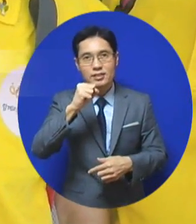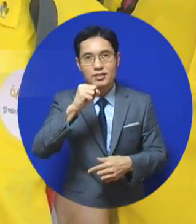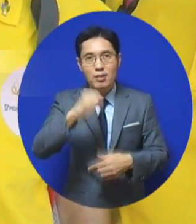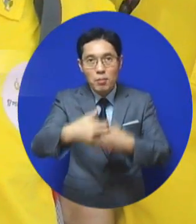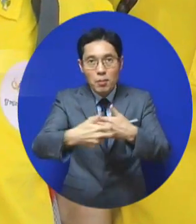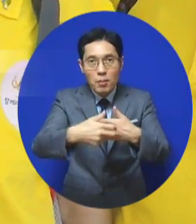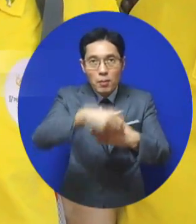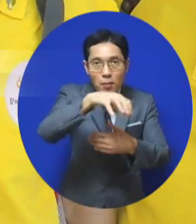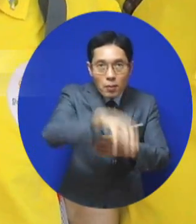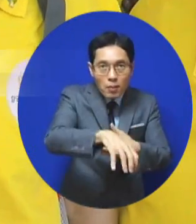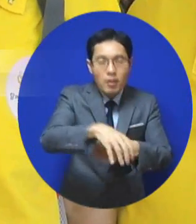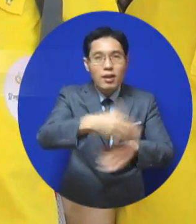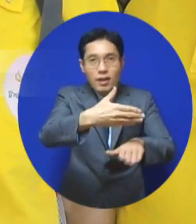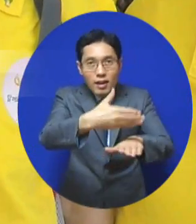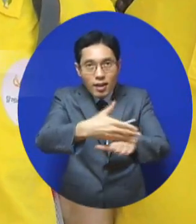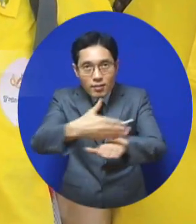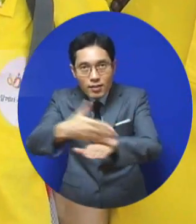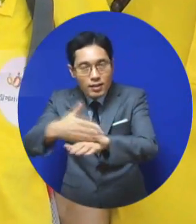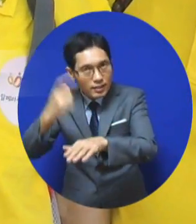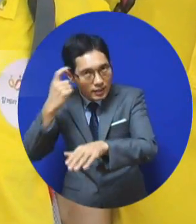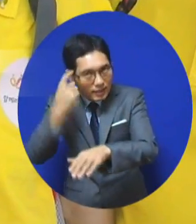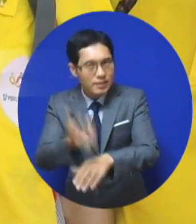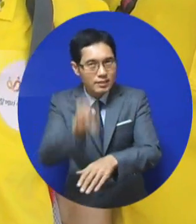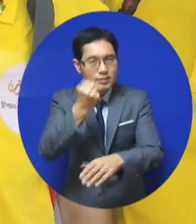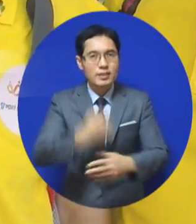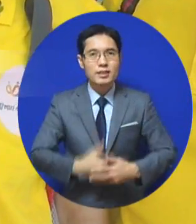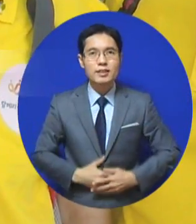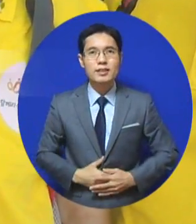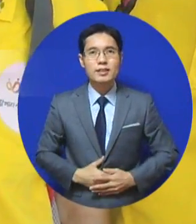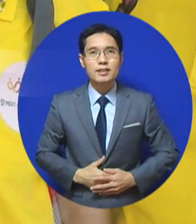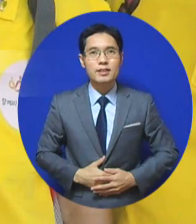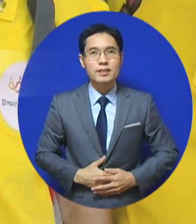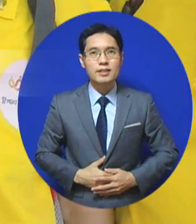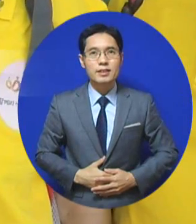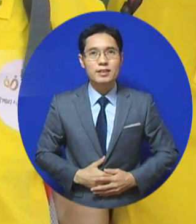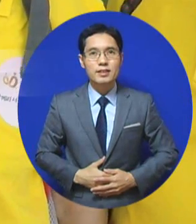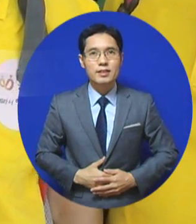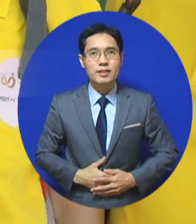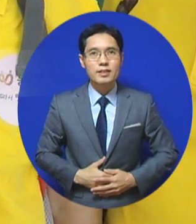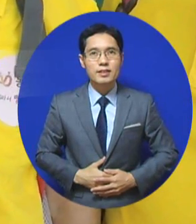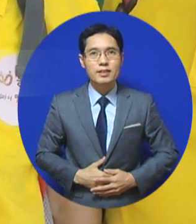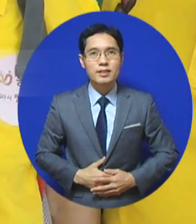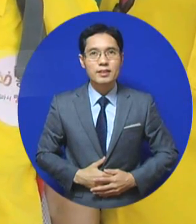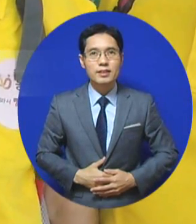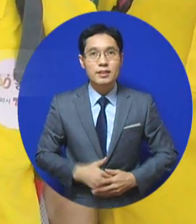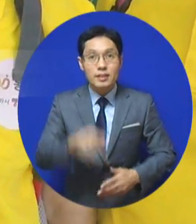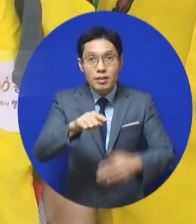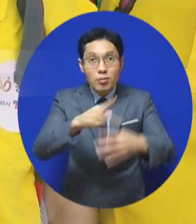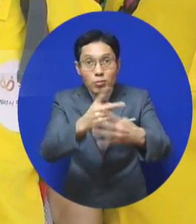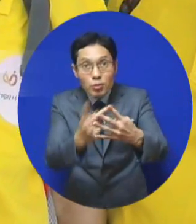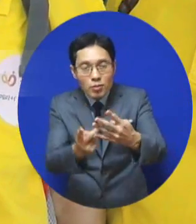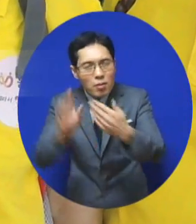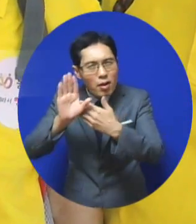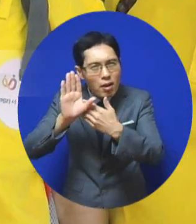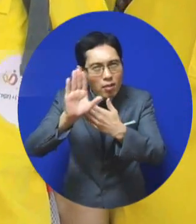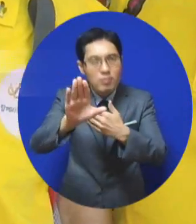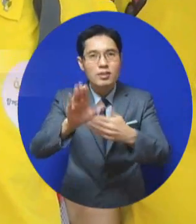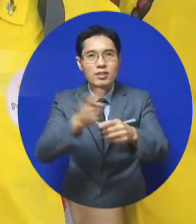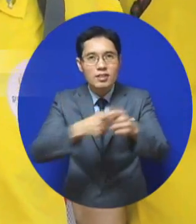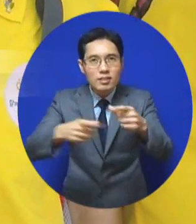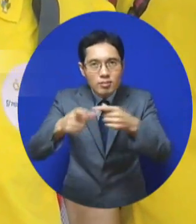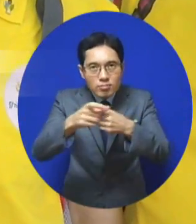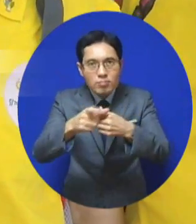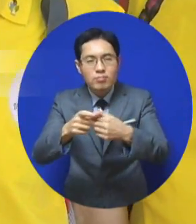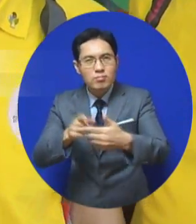보건소 고맙고 감사하게 생각합니다. 이 프로그램을 더 많이 이 프로그램을 앞으로 더